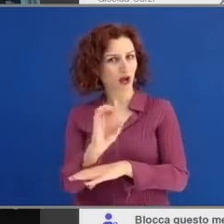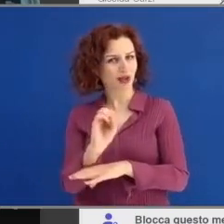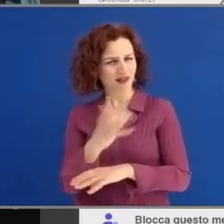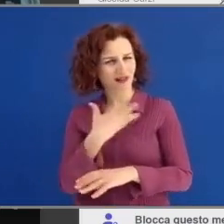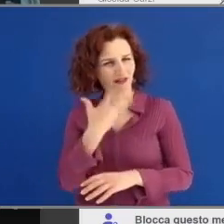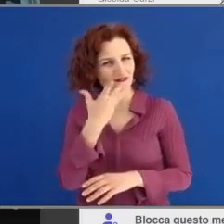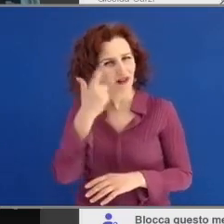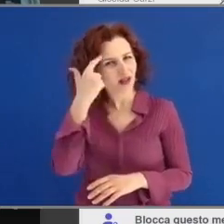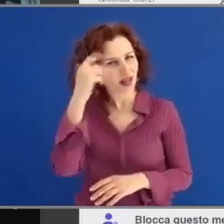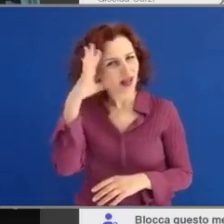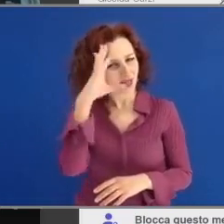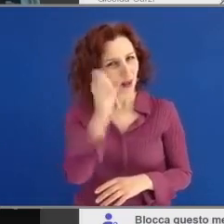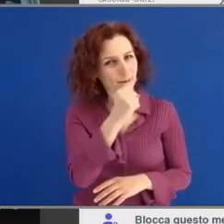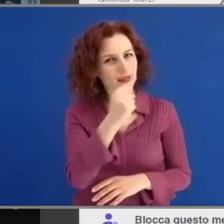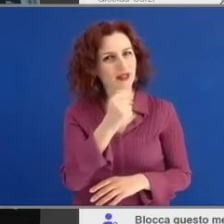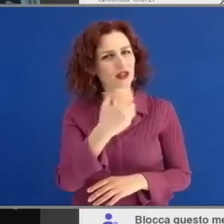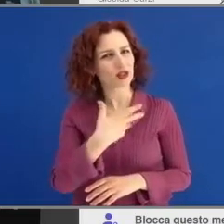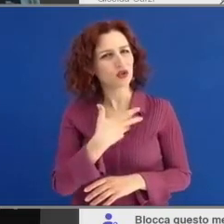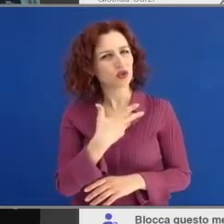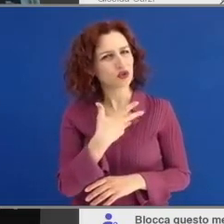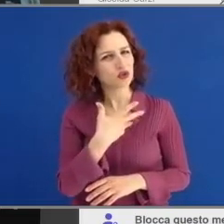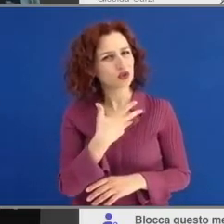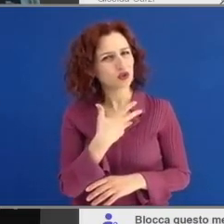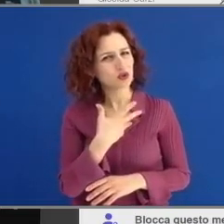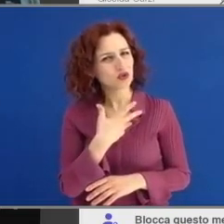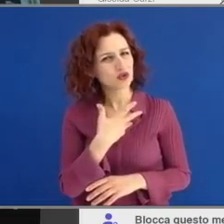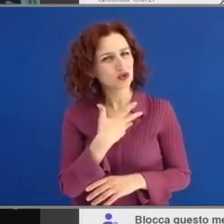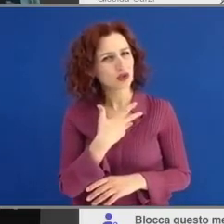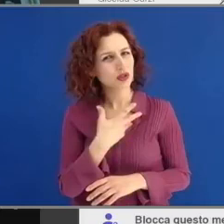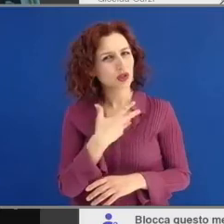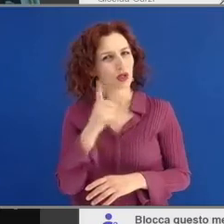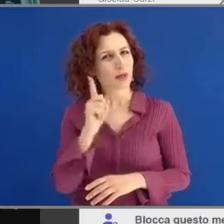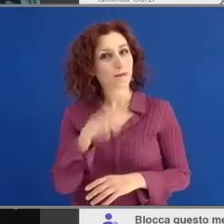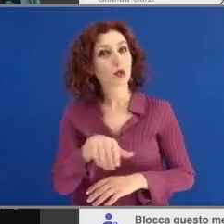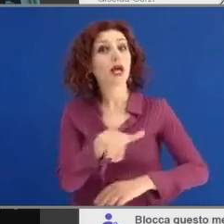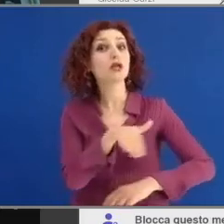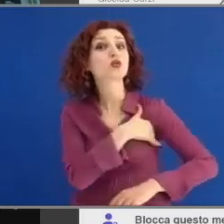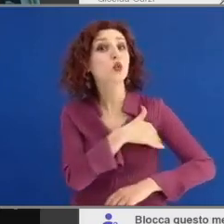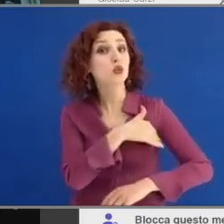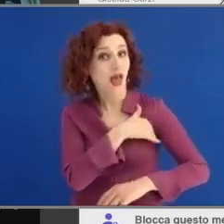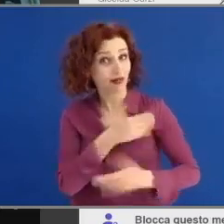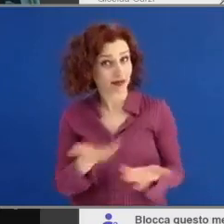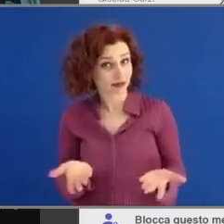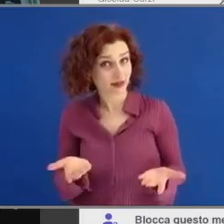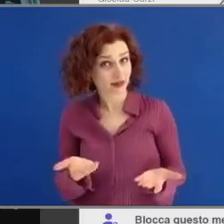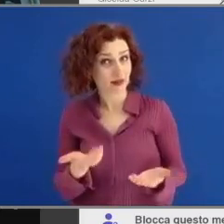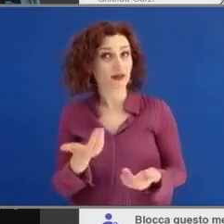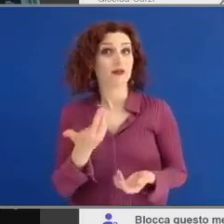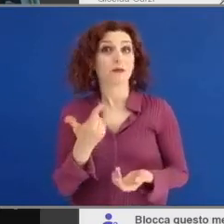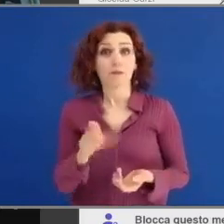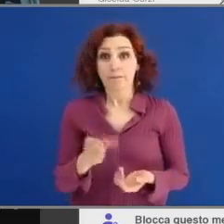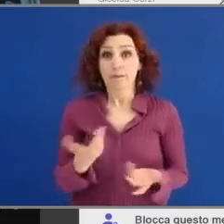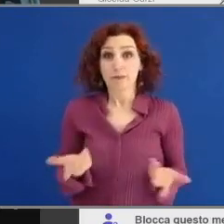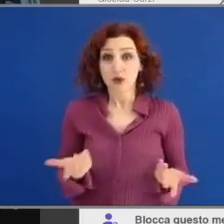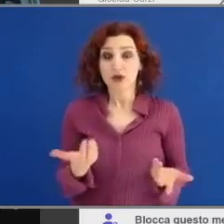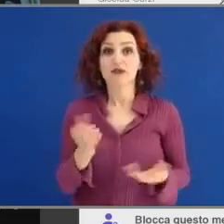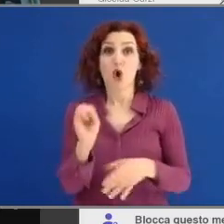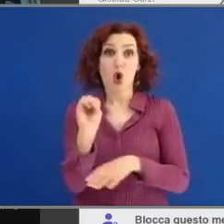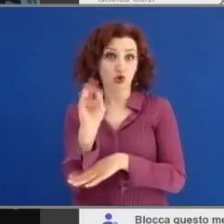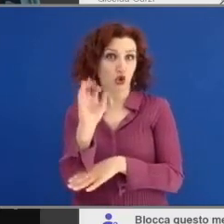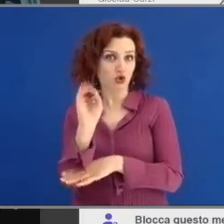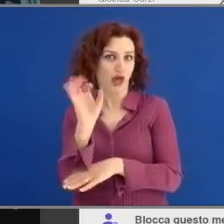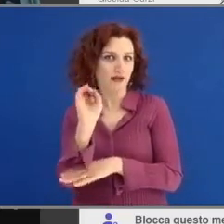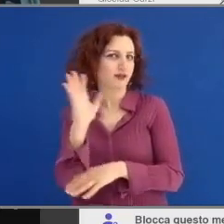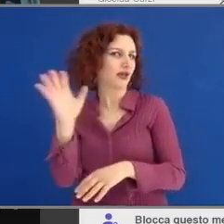modo si stanno prendendo provvedimenti anche per quanto riguarda gli alunni, perché se gli docenti dovessero